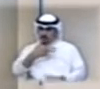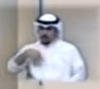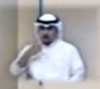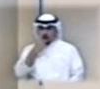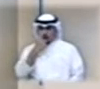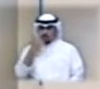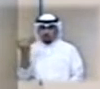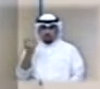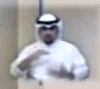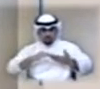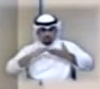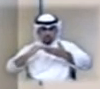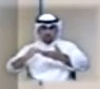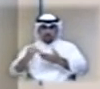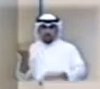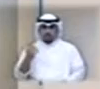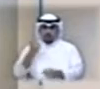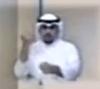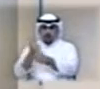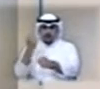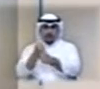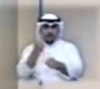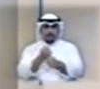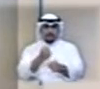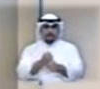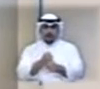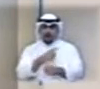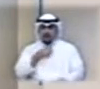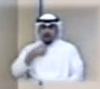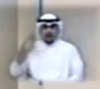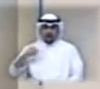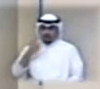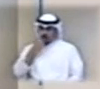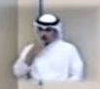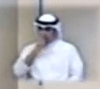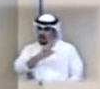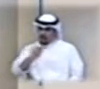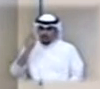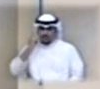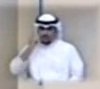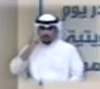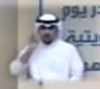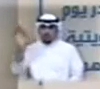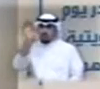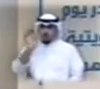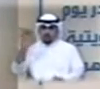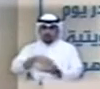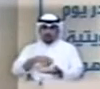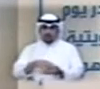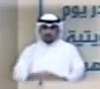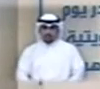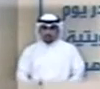والكفاءة المتميزة وجميع الأعمال ذات الطبيعة الخطرة والحساسة في مختلف المواقع والمستويات.